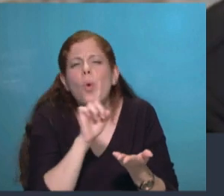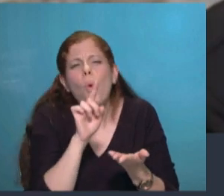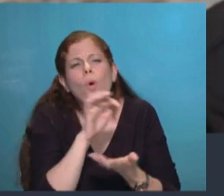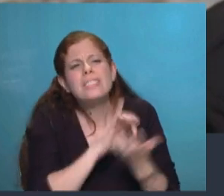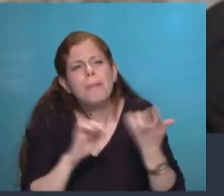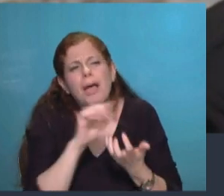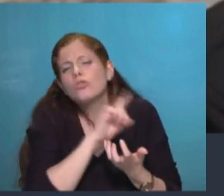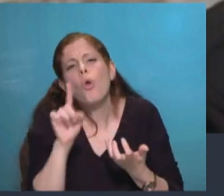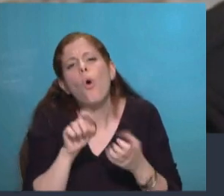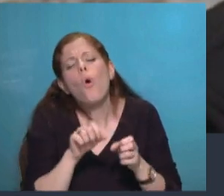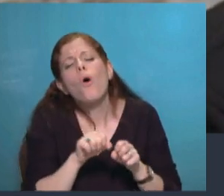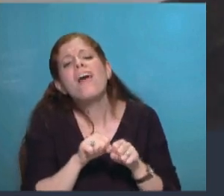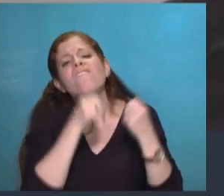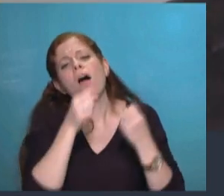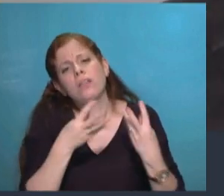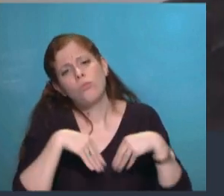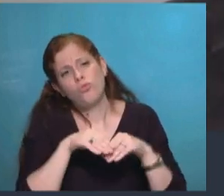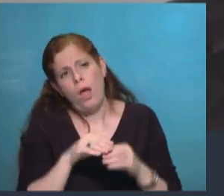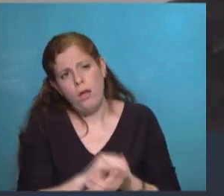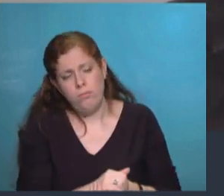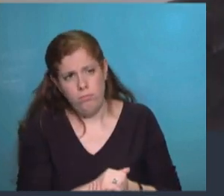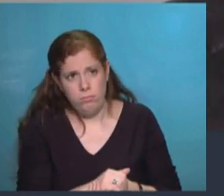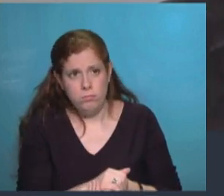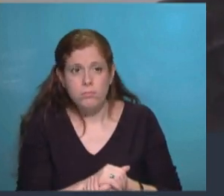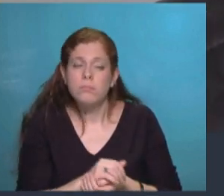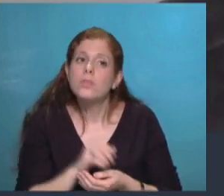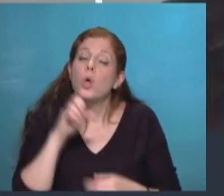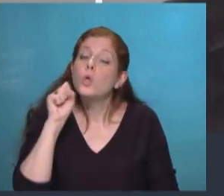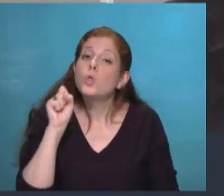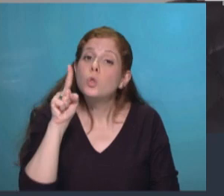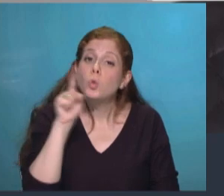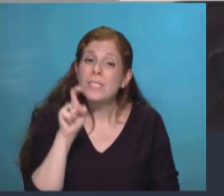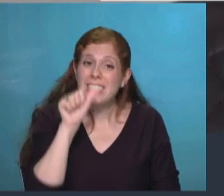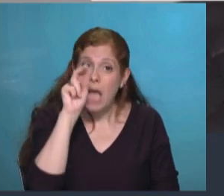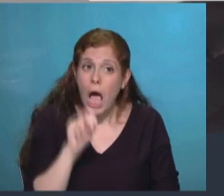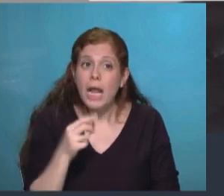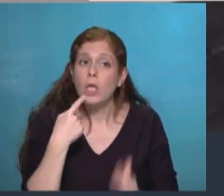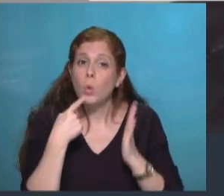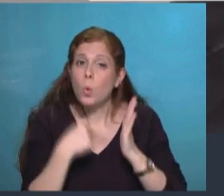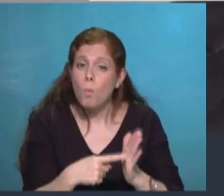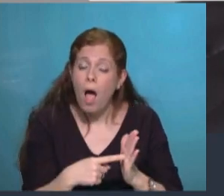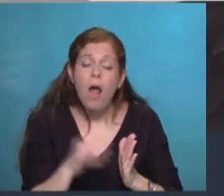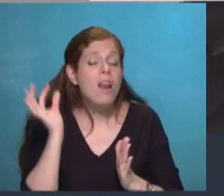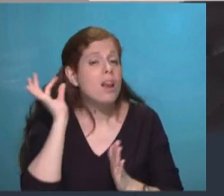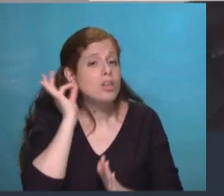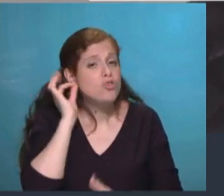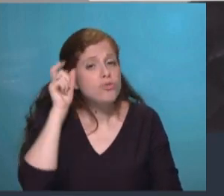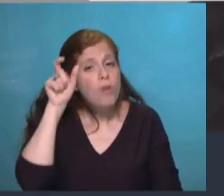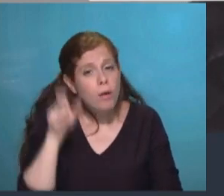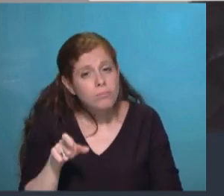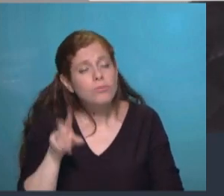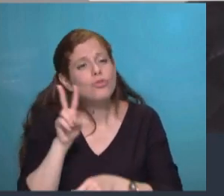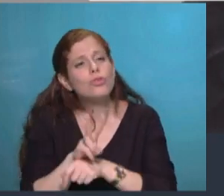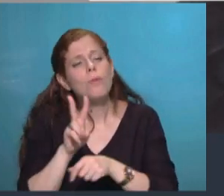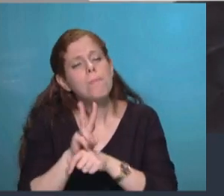שהעניין לא יסתבך, שלא לפרק את המשפחה. סוזן הייתה דוגמה לאישה ששמרה על